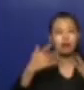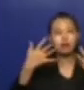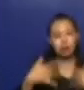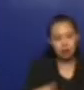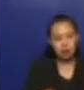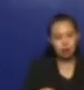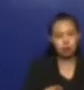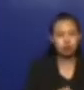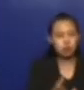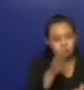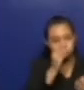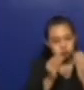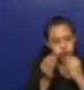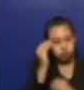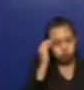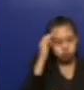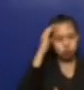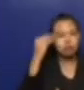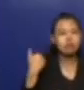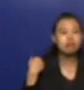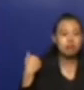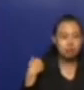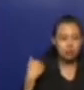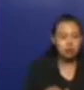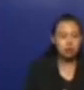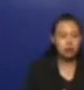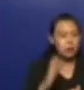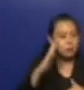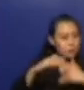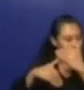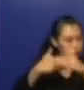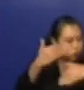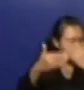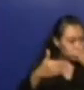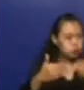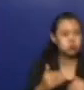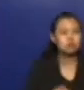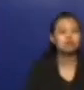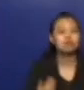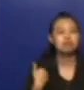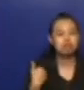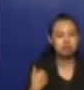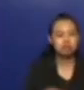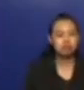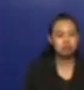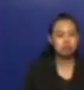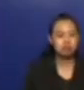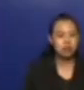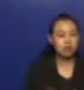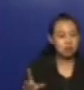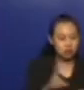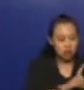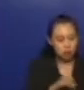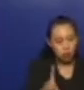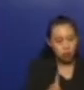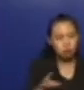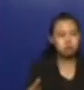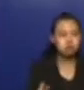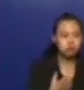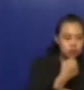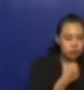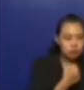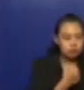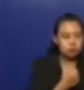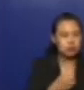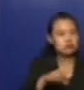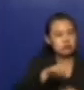เรียนรู้เด็กในวันนี้พัฒนาไปไกลมากกับเรื่องสังคมเรื่องการเมืองเรื่องเศร